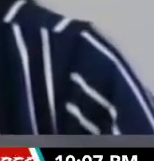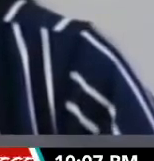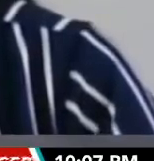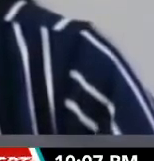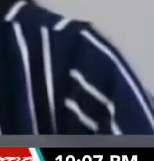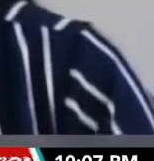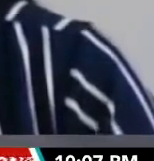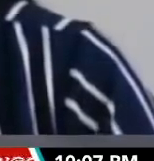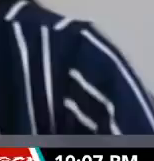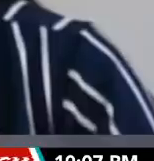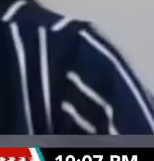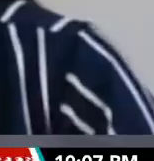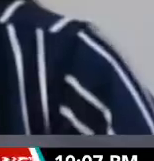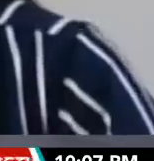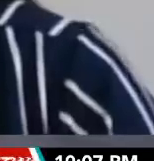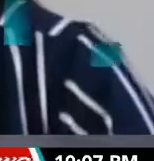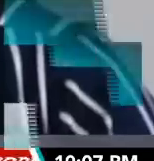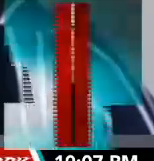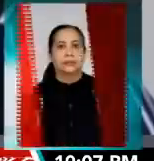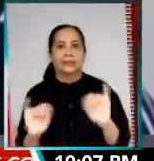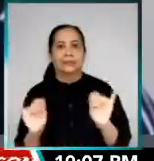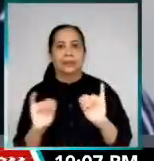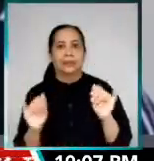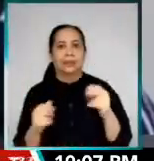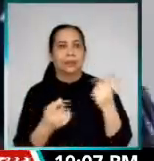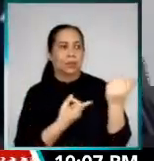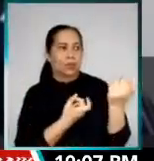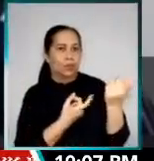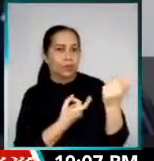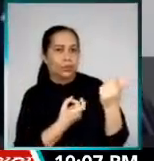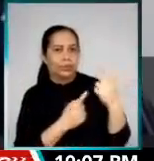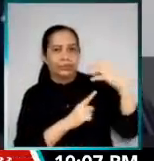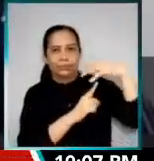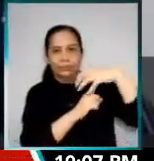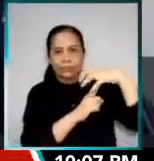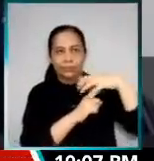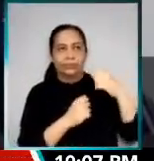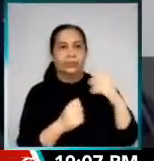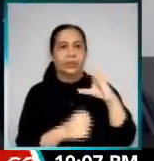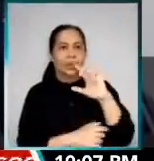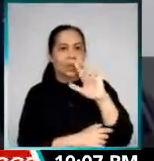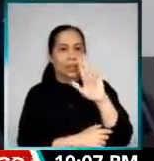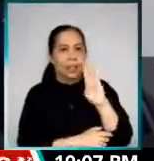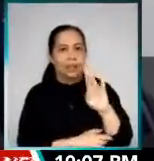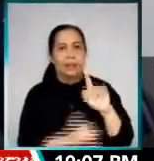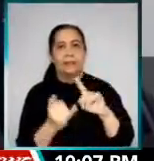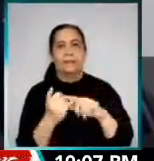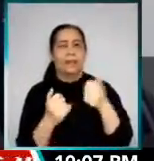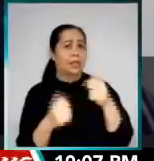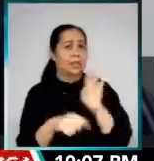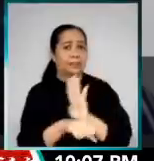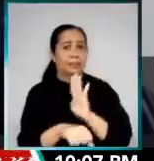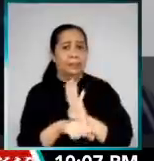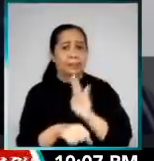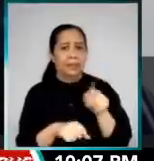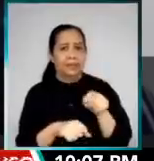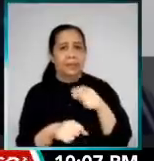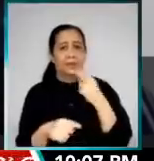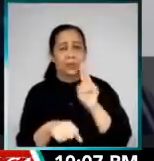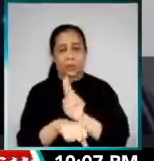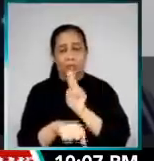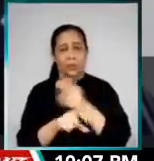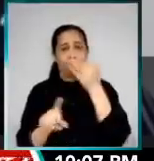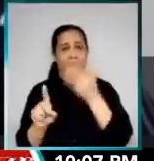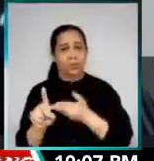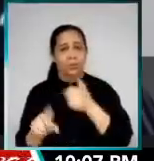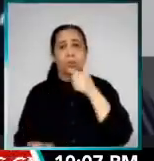sa mga prostitution dens, clubs, or any business that capitalizes on women